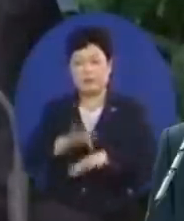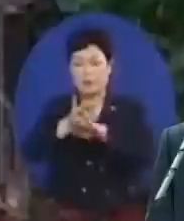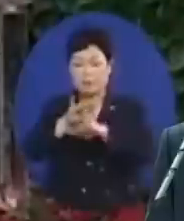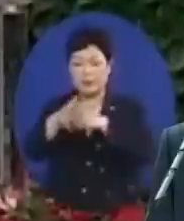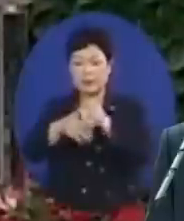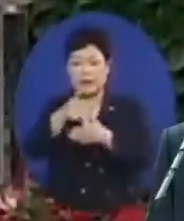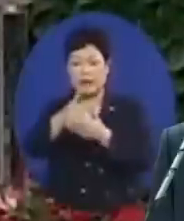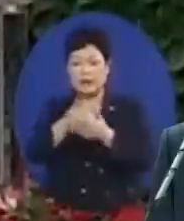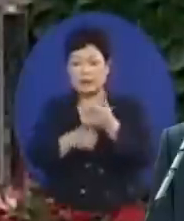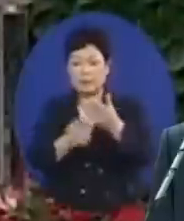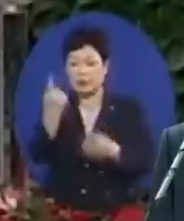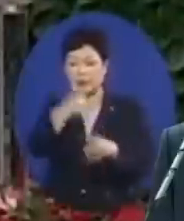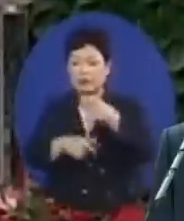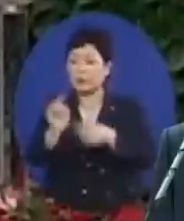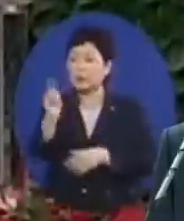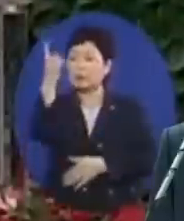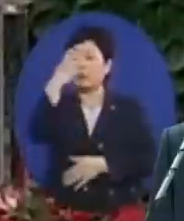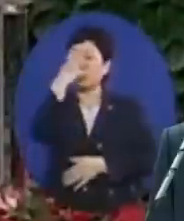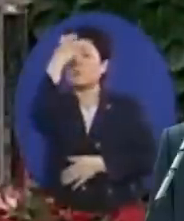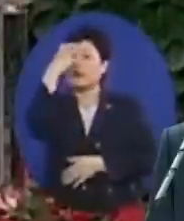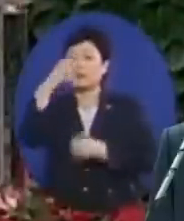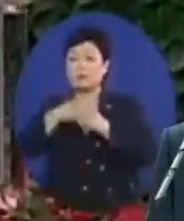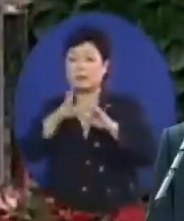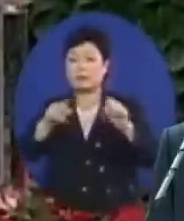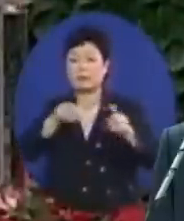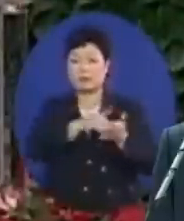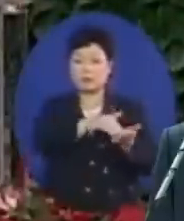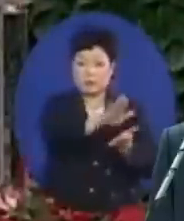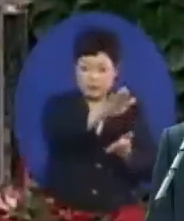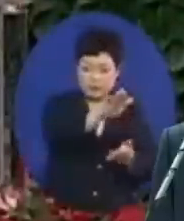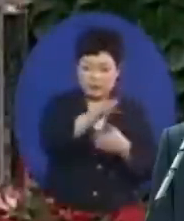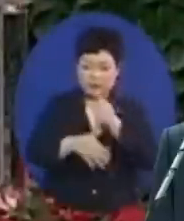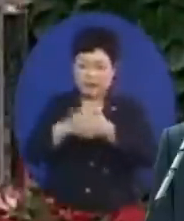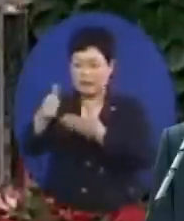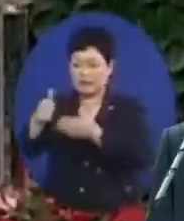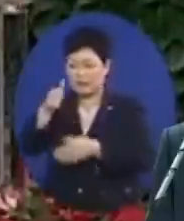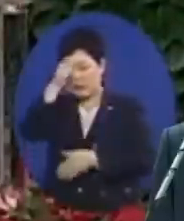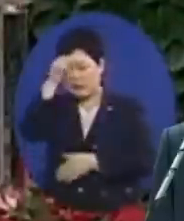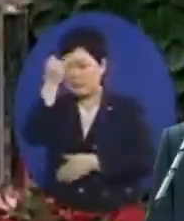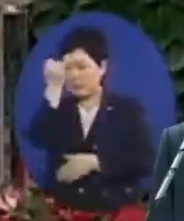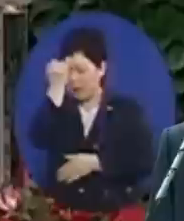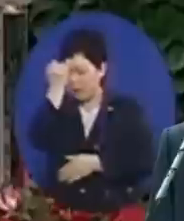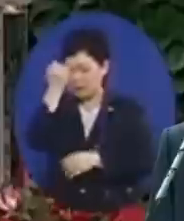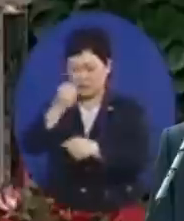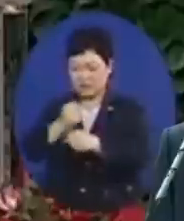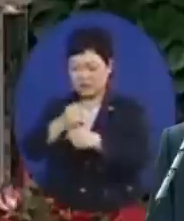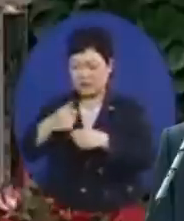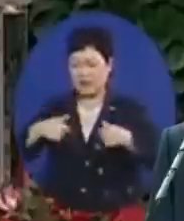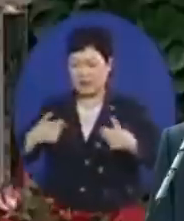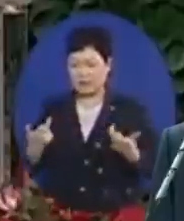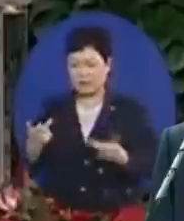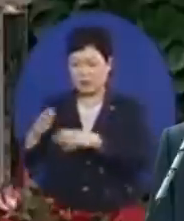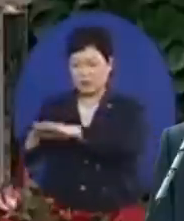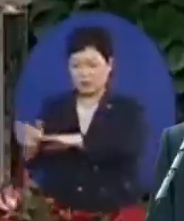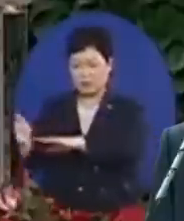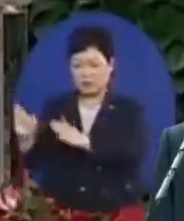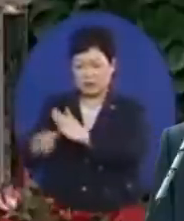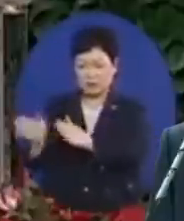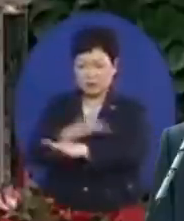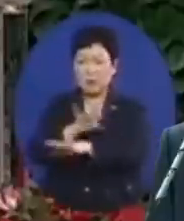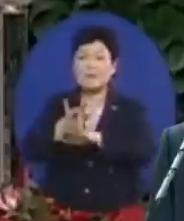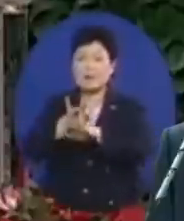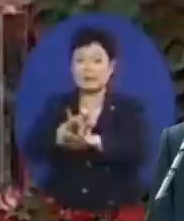마귀는 하나님보다 높아지려고 교만 때문에 이 땅으로 쫓겨났는데 하나님께서 아담과 하와를 지으셔서 에덴 동산에 두었을 때부터 벌써